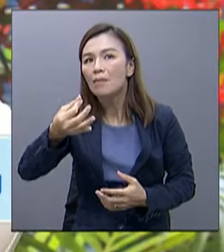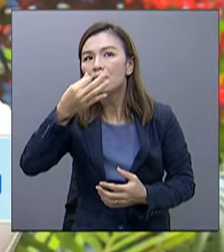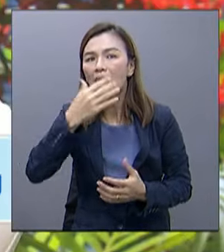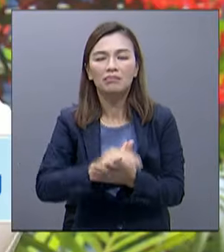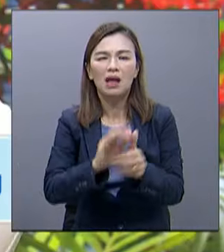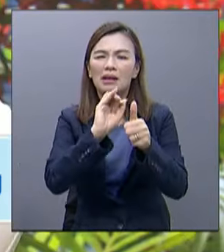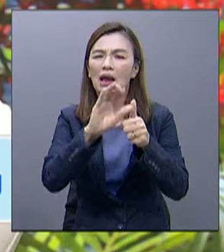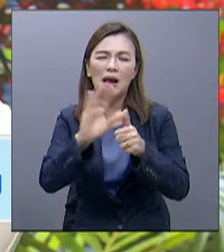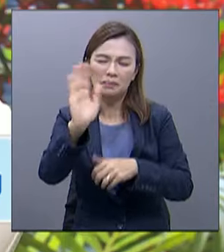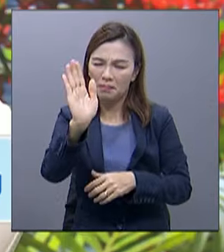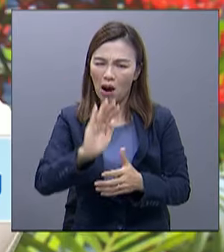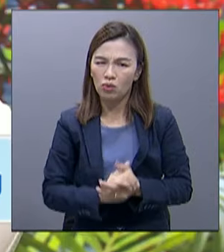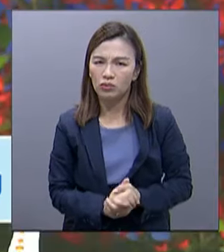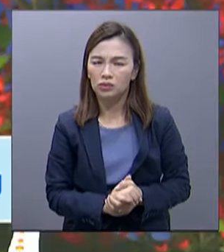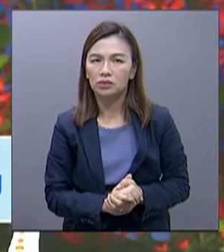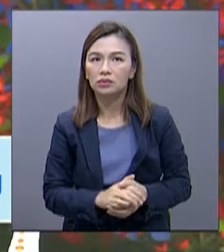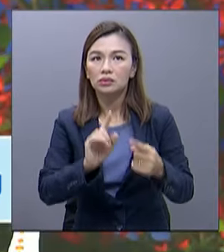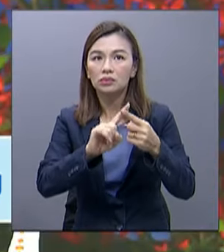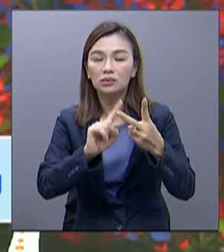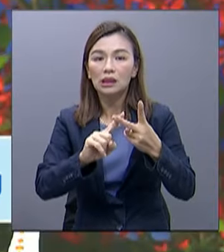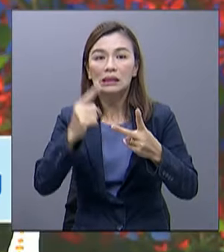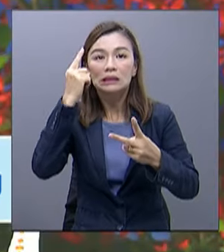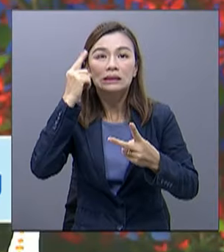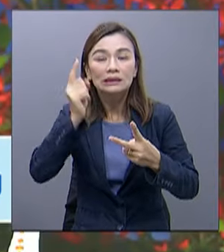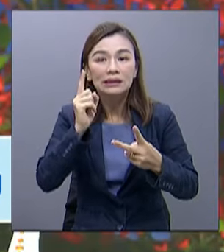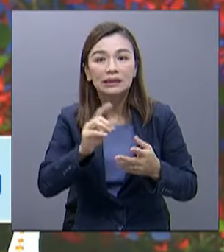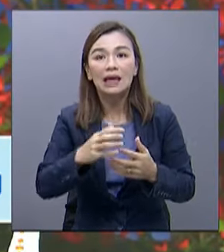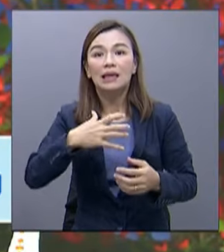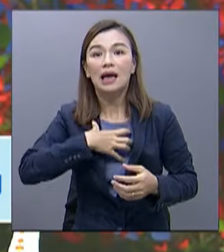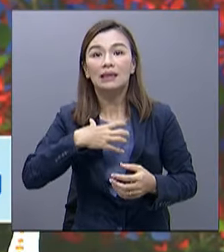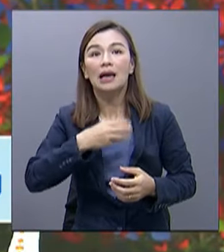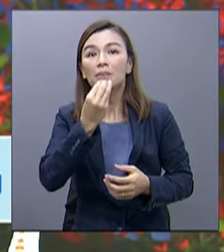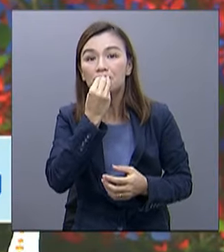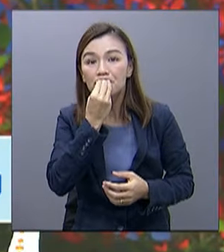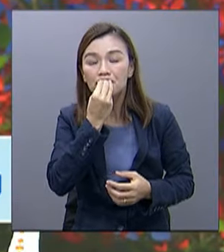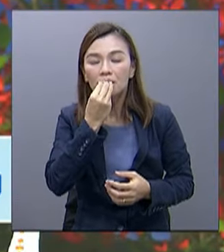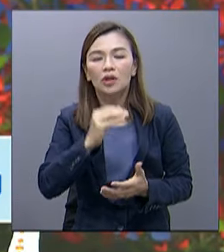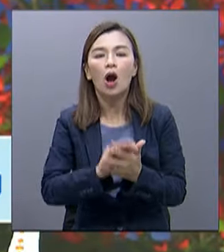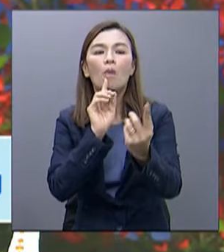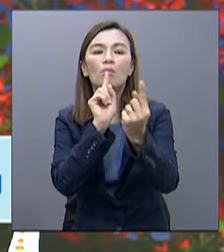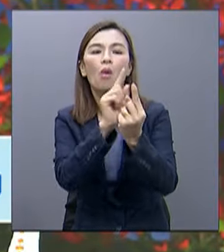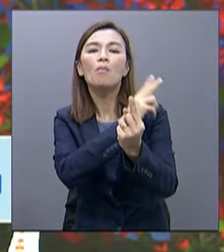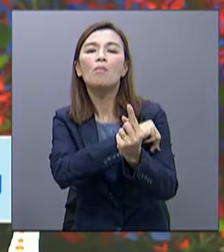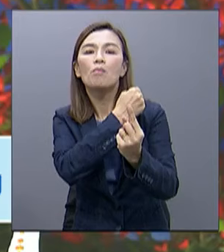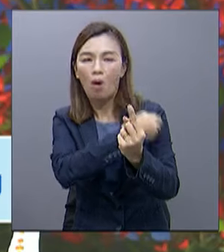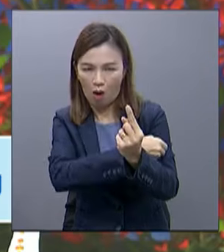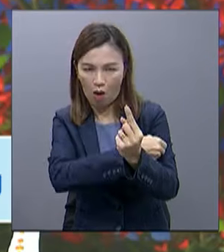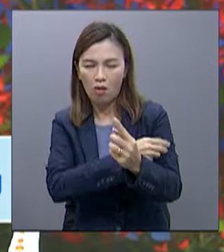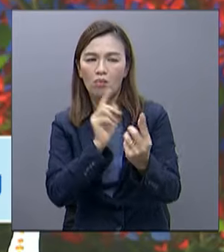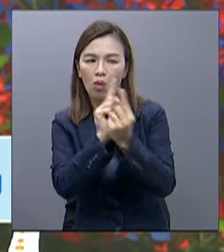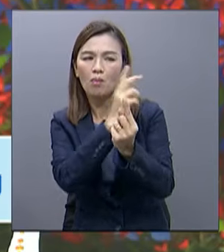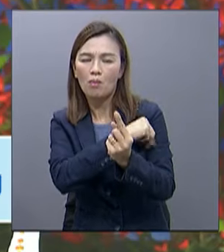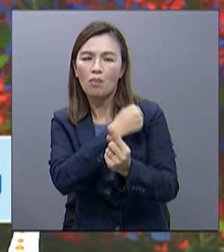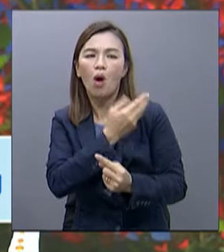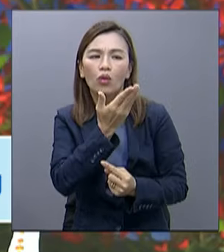ไม่แนะนำเลยอ่ะหรือว่าถกดจริจริต้องปึกษาคุณหมอหรือเพรก่อก่อที่จะครับสุด้าย